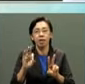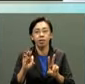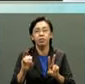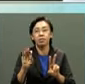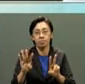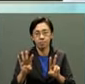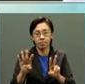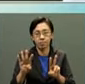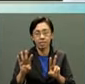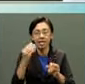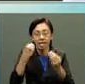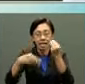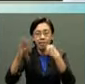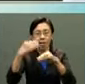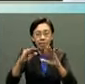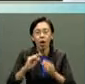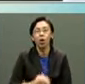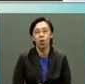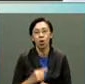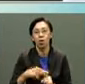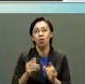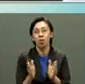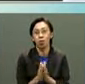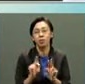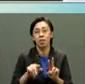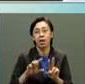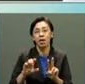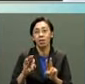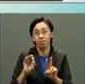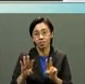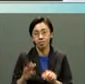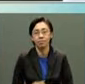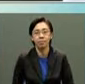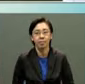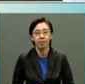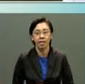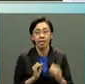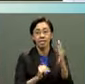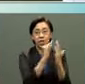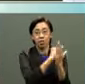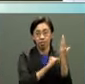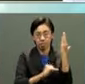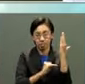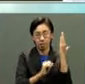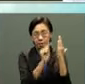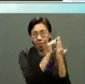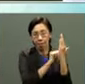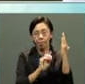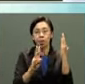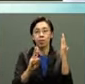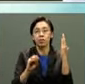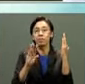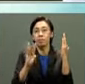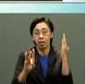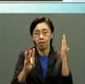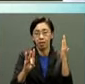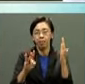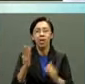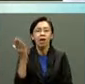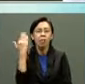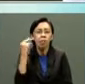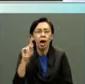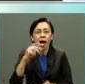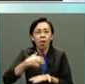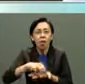2,594 รายที่กลับบ้านรวมสะสมทั้งหมดนะครับรวมใน68จังหวัดนะครับเมื่อวานนี้ผมขออนุญาตได้แก้ข่าว